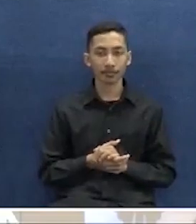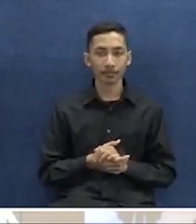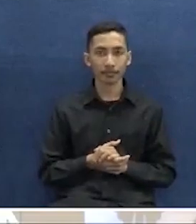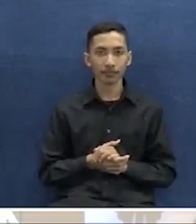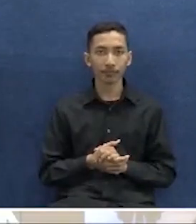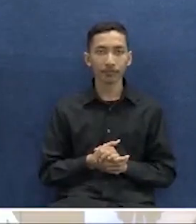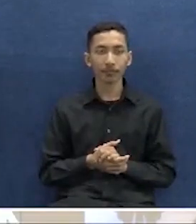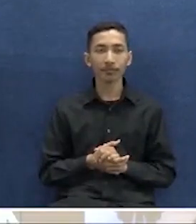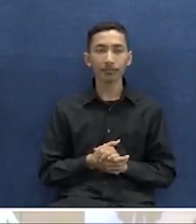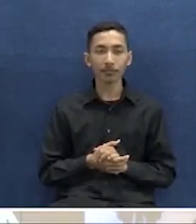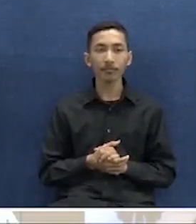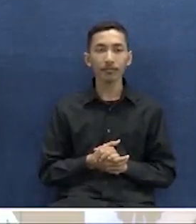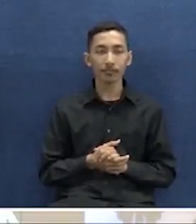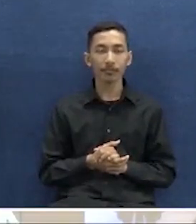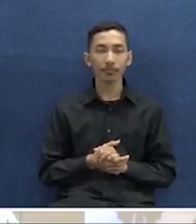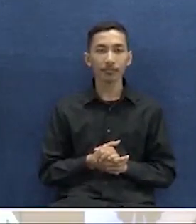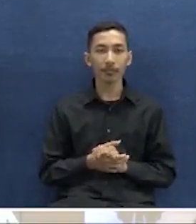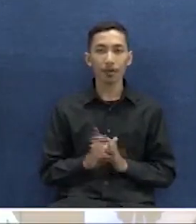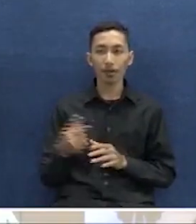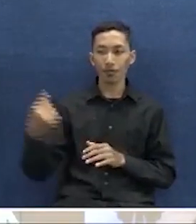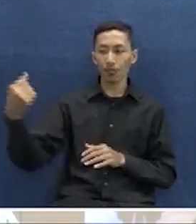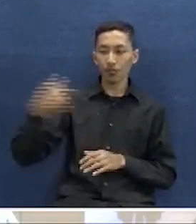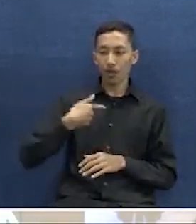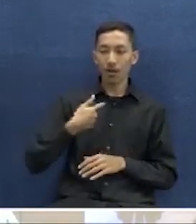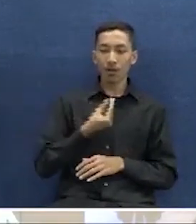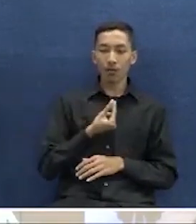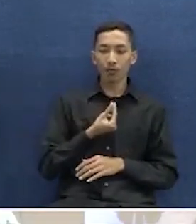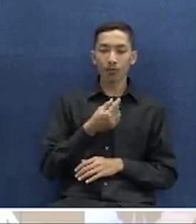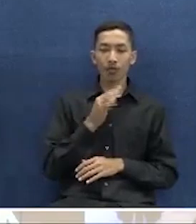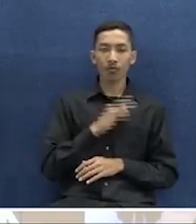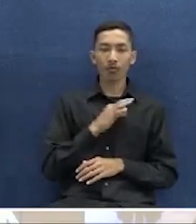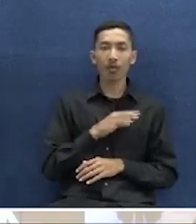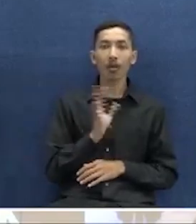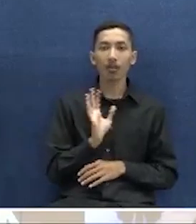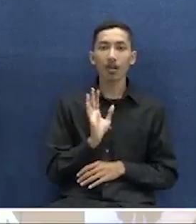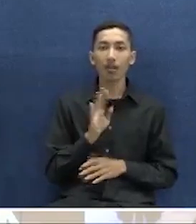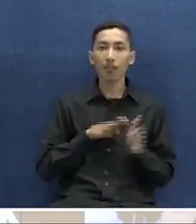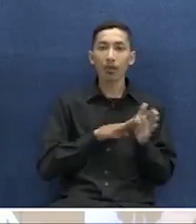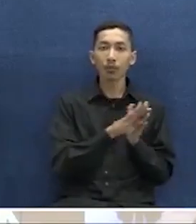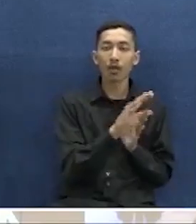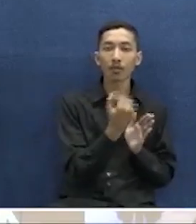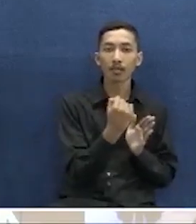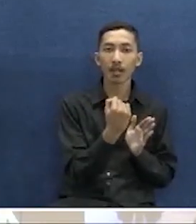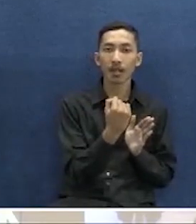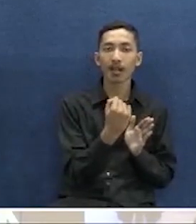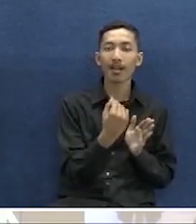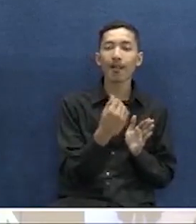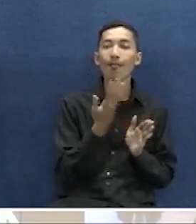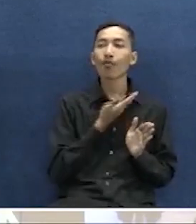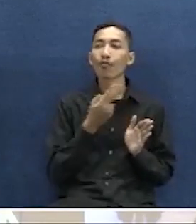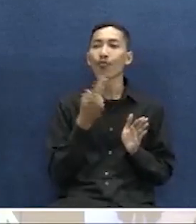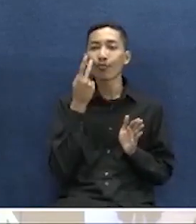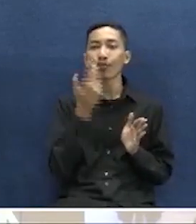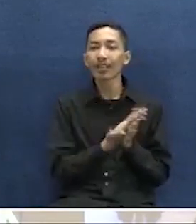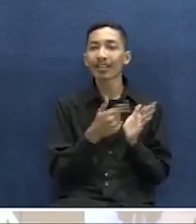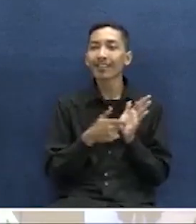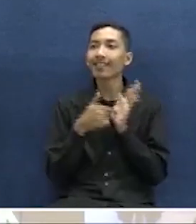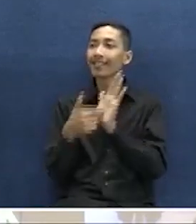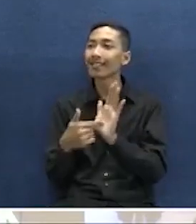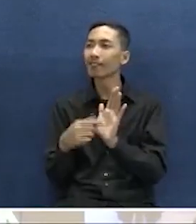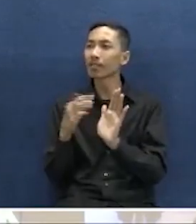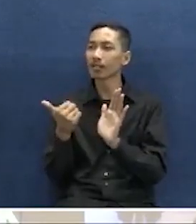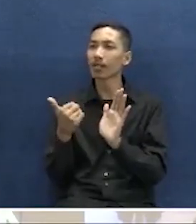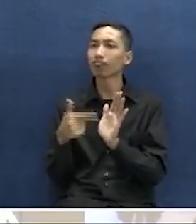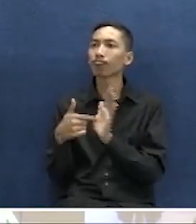lu nggak ada cuman enggak ada untung lu nggak akan bisa maju saya buka cabang saya ke-14 tapi saya